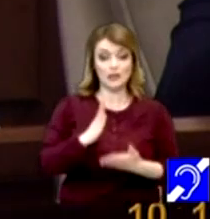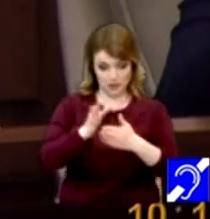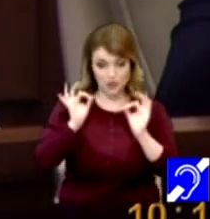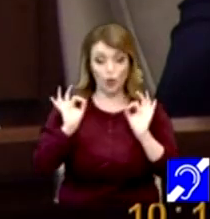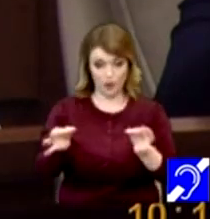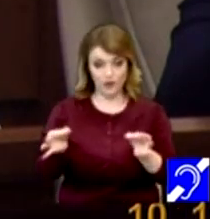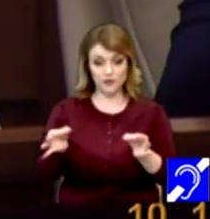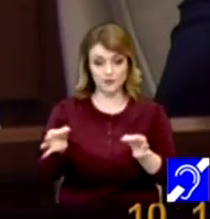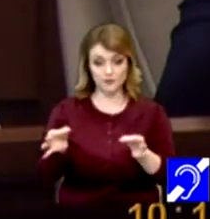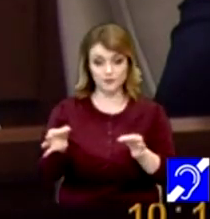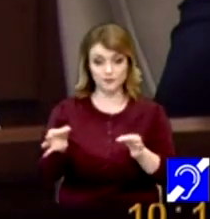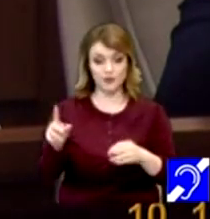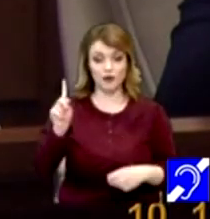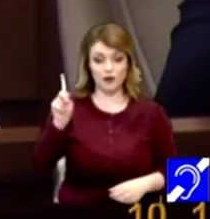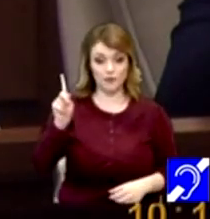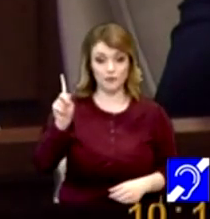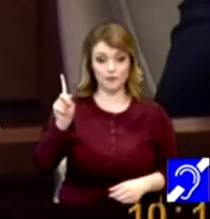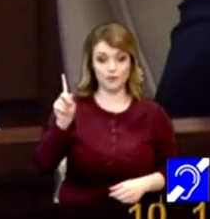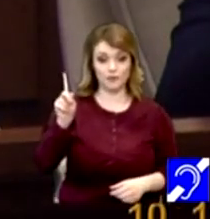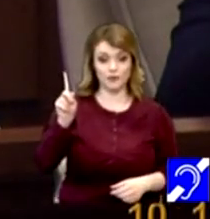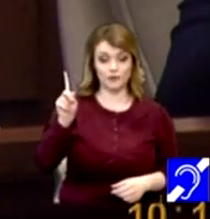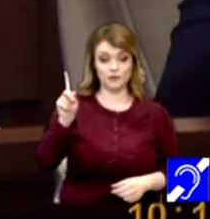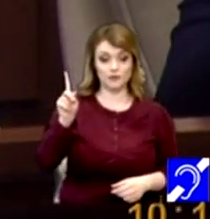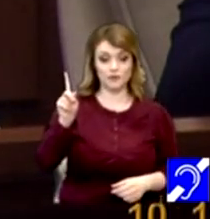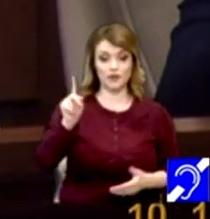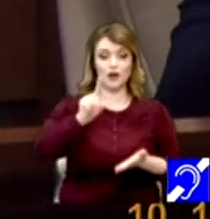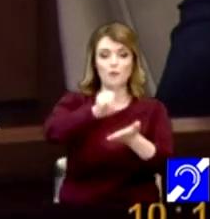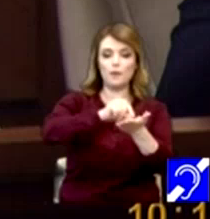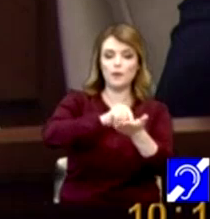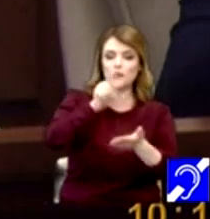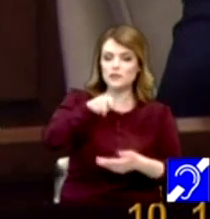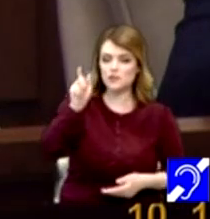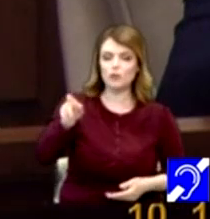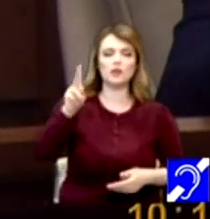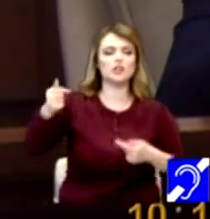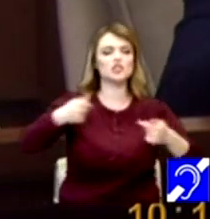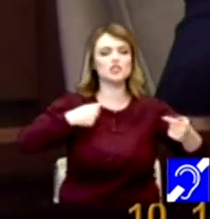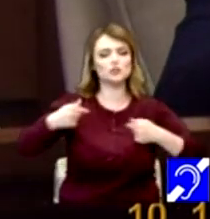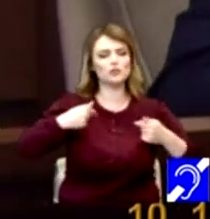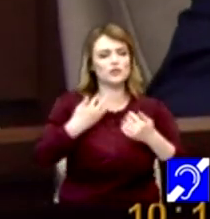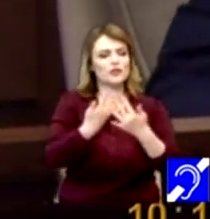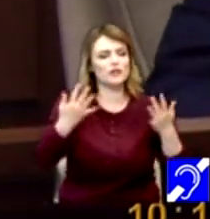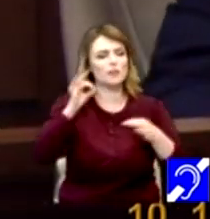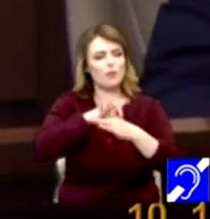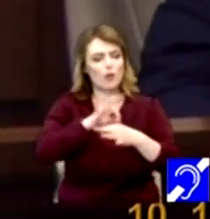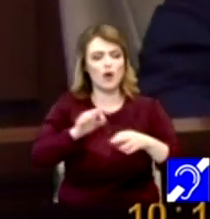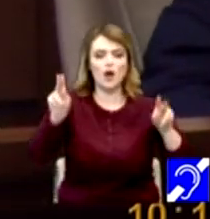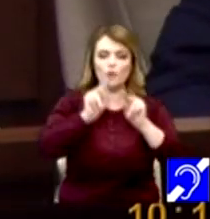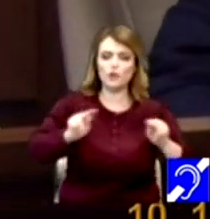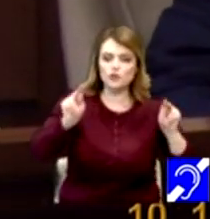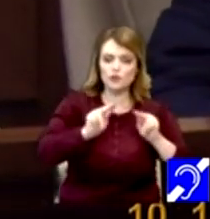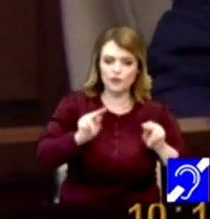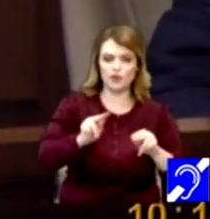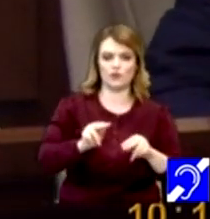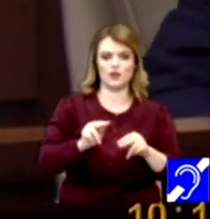corect că și pensionarii, cei care suferă de boli, profesorii să fie